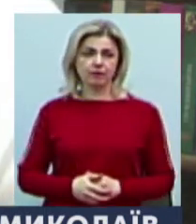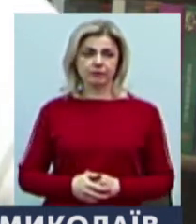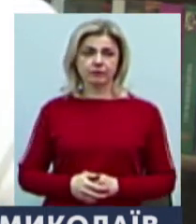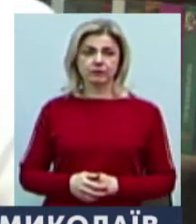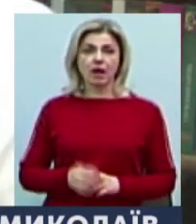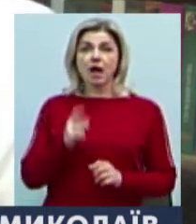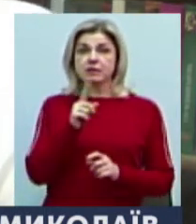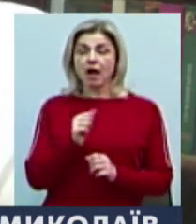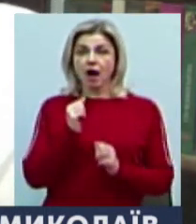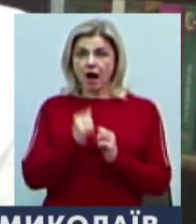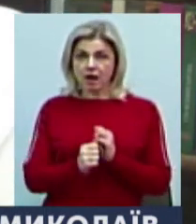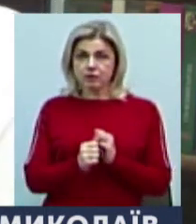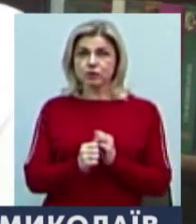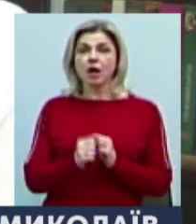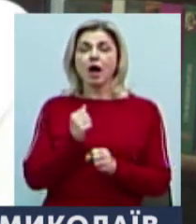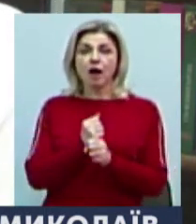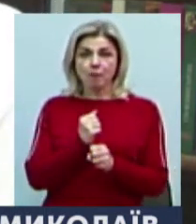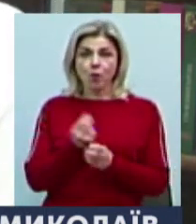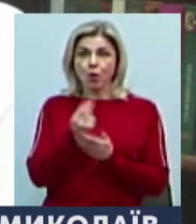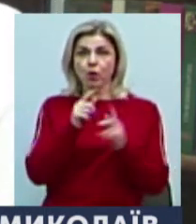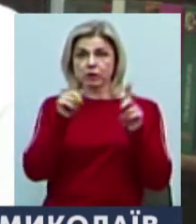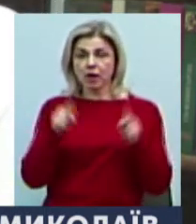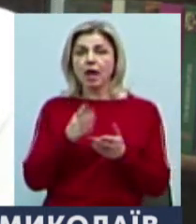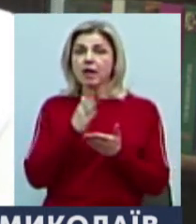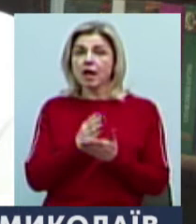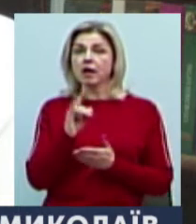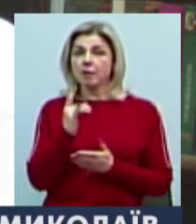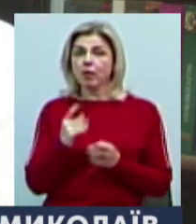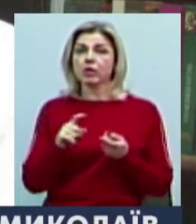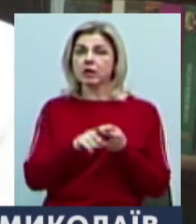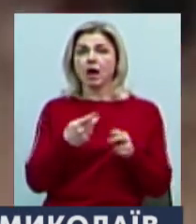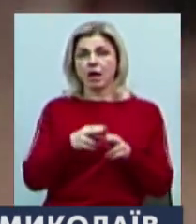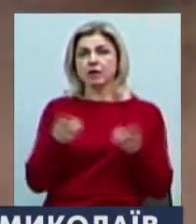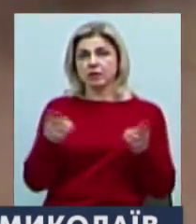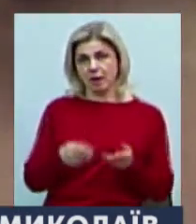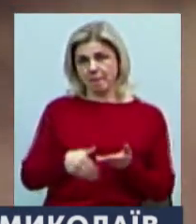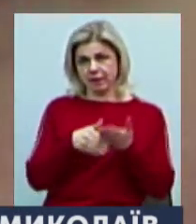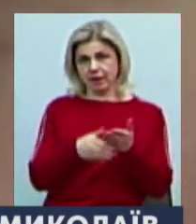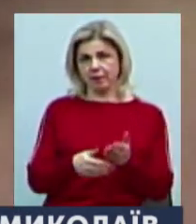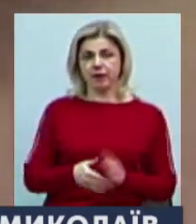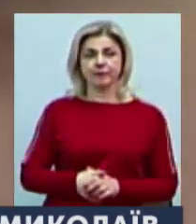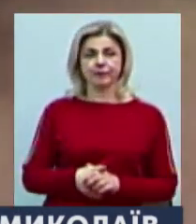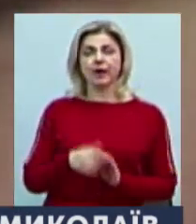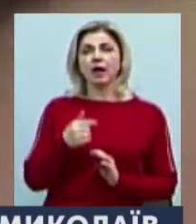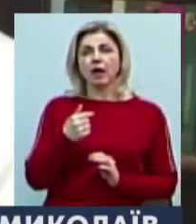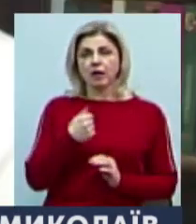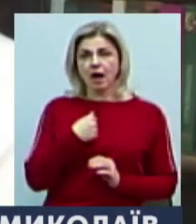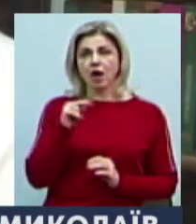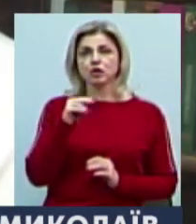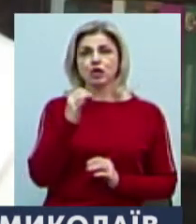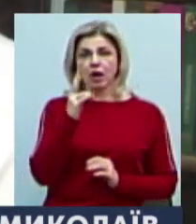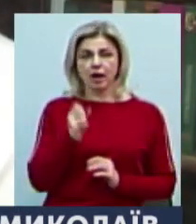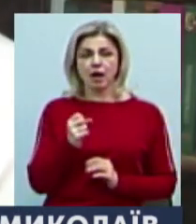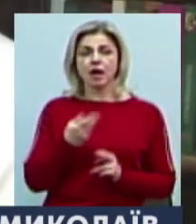Тобто за кожною роботою стоїть дитина, яка потребує підтримки. Я Чайка. Це